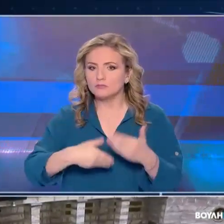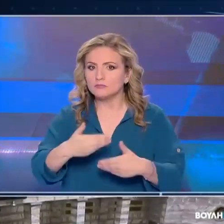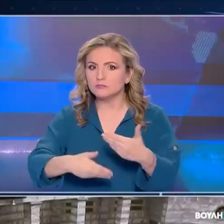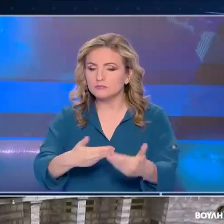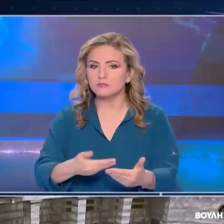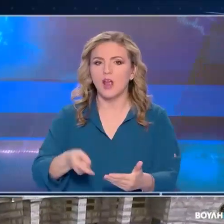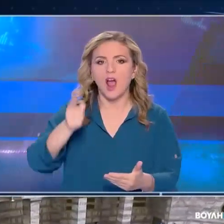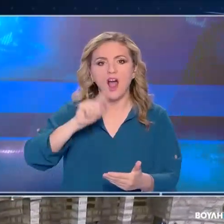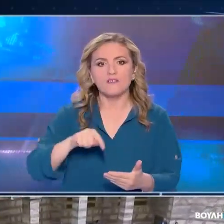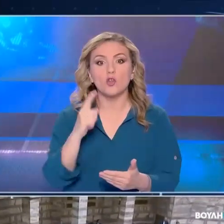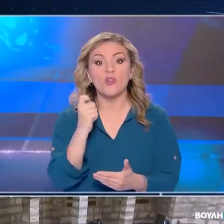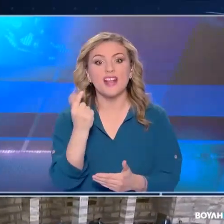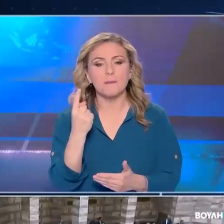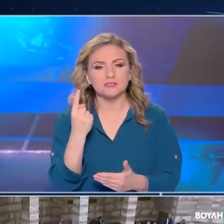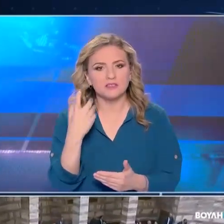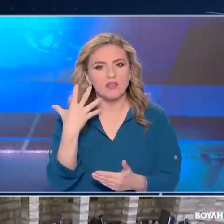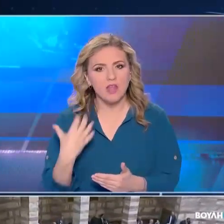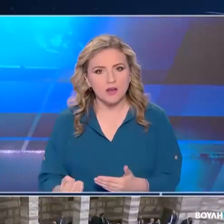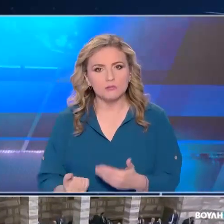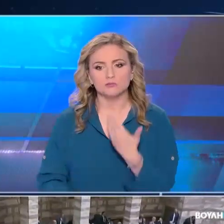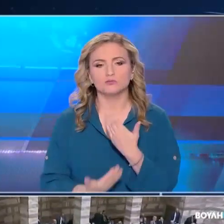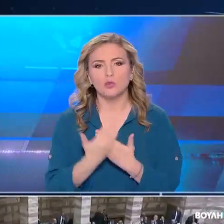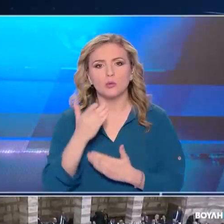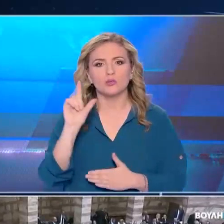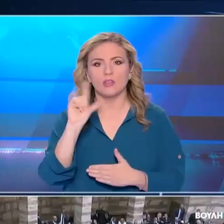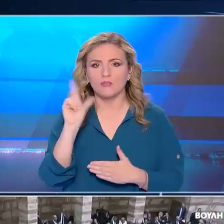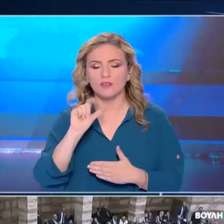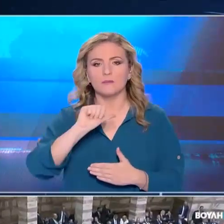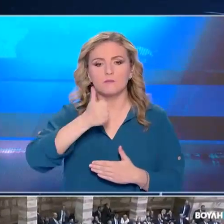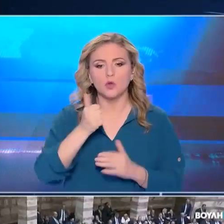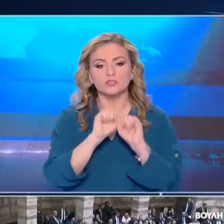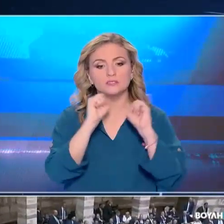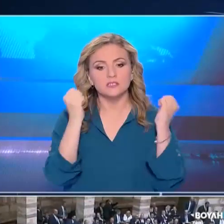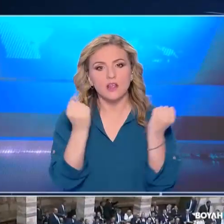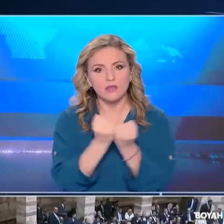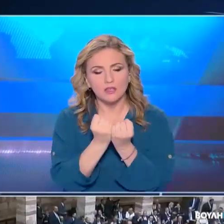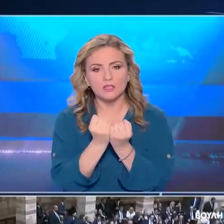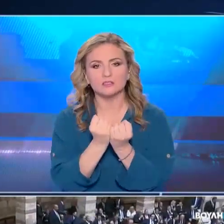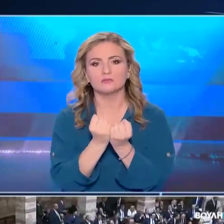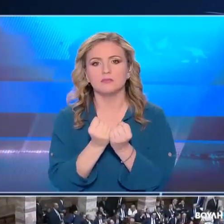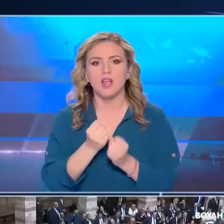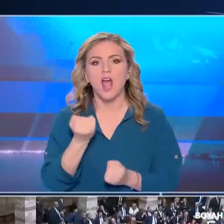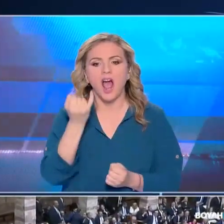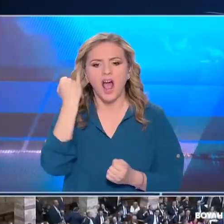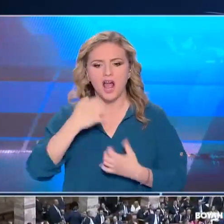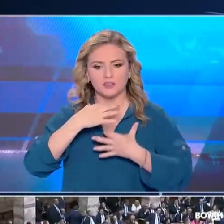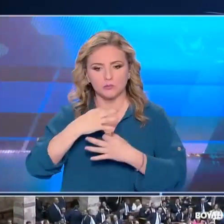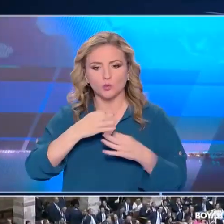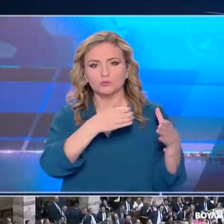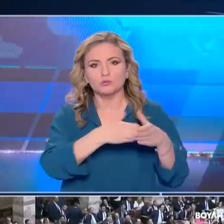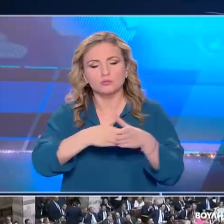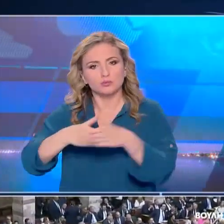Γιατί αύριο θα υπάρξει στις 10.30, αν δεν κάνω λάθος, το πρωί της Δευτέρας, η πρώτη έτσι συνεδρίαση. Θα εκλεγούν αντιπρόσωποι από όλα τα